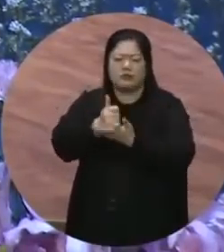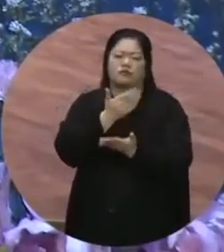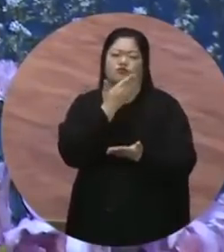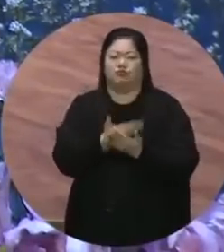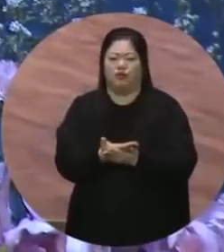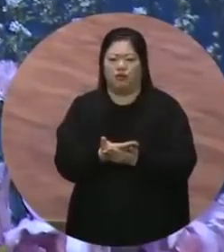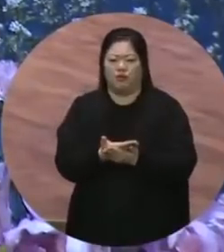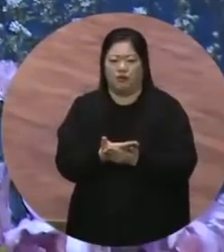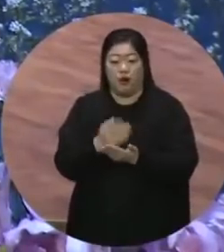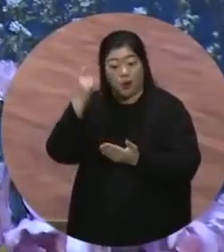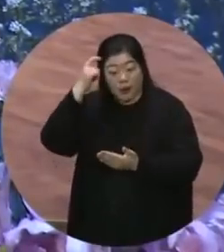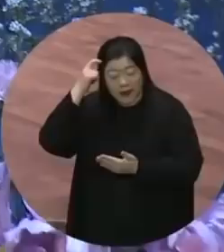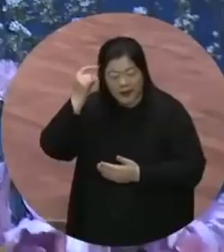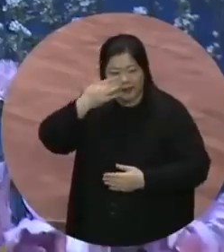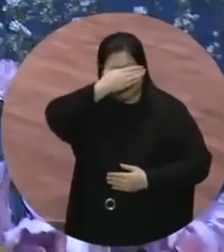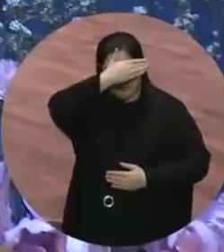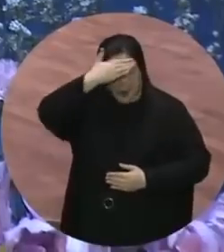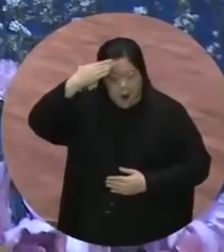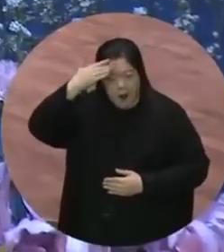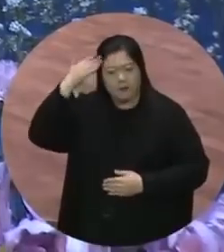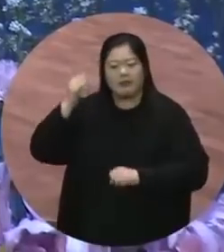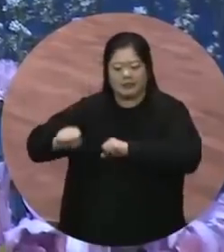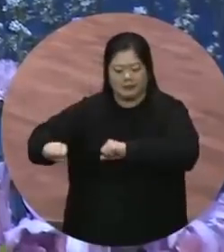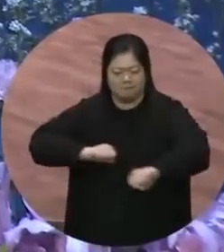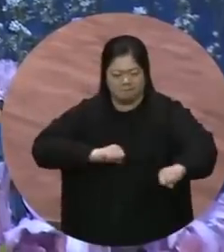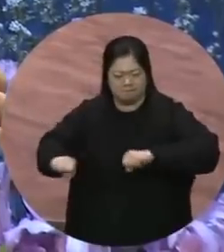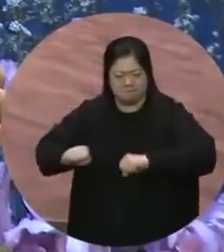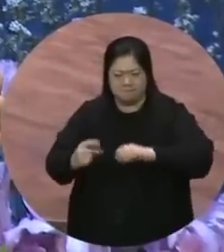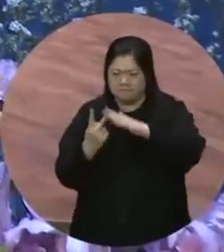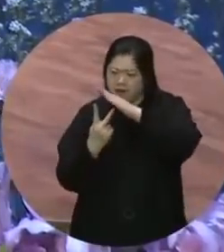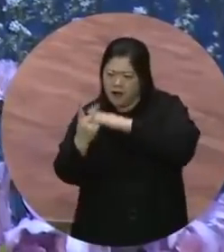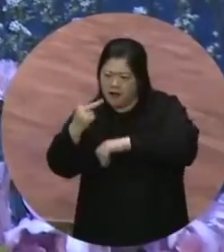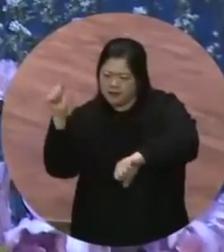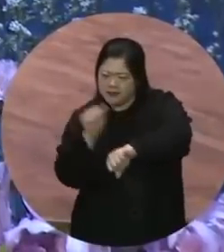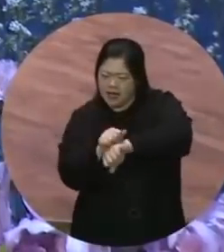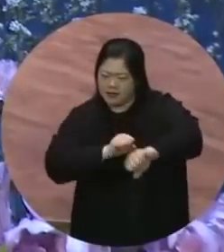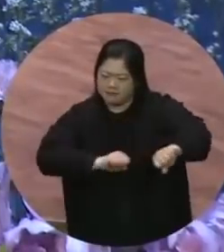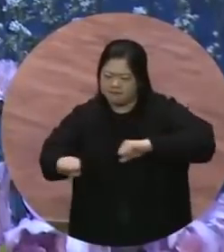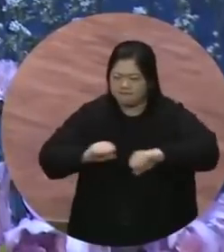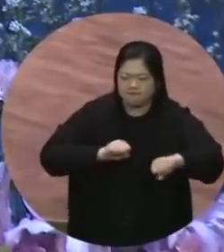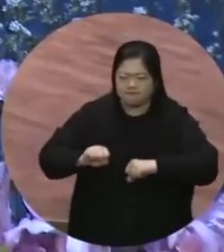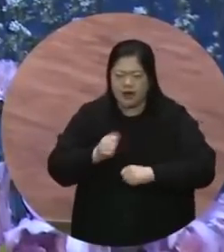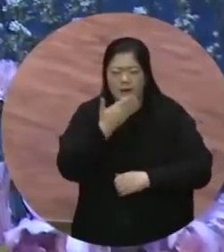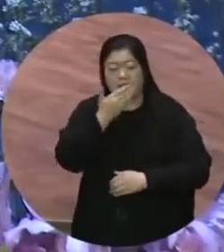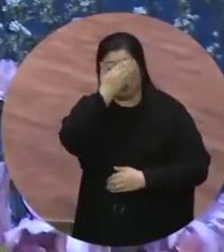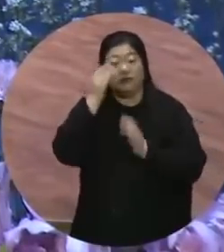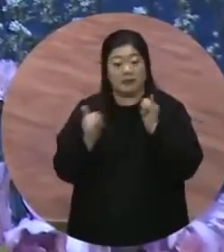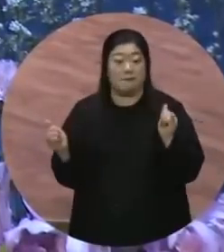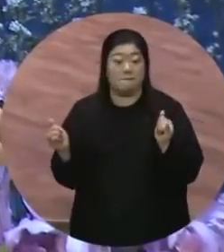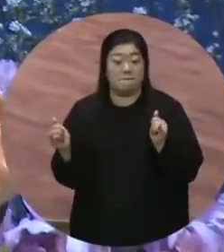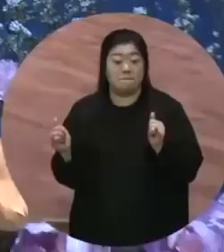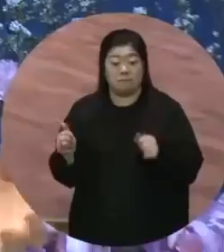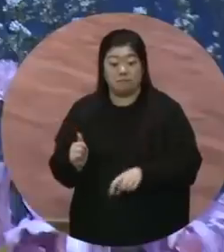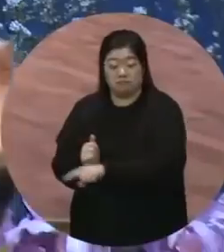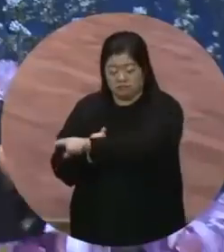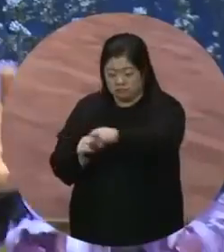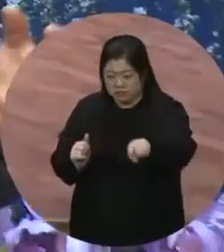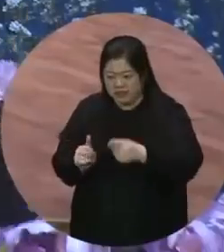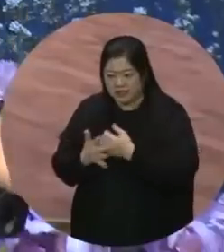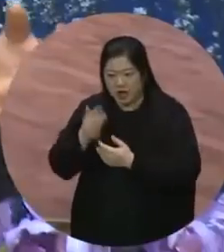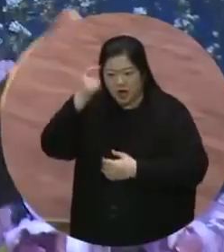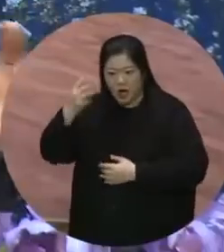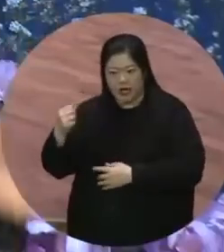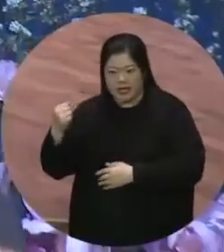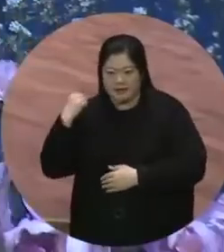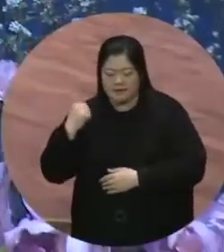젊고 힘있고 아주 비전이 있어서 아주 젊은 야수집사들이 교회를 막 그냥 영적으로